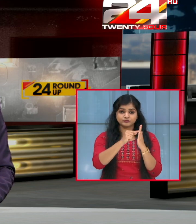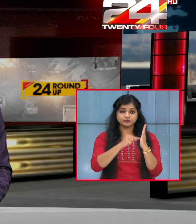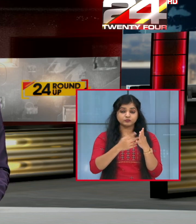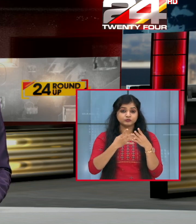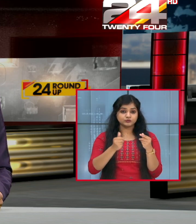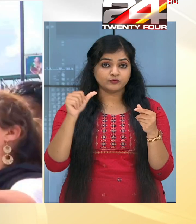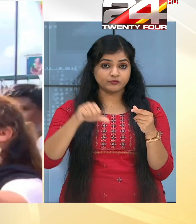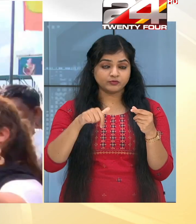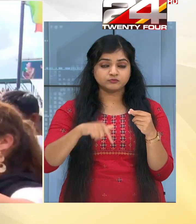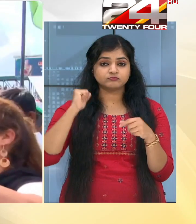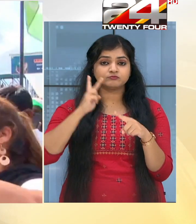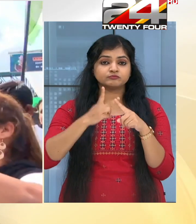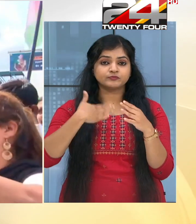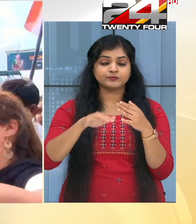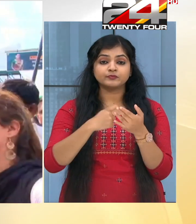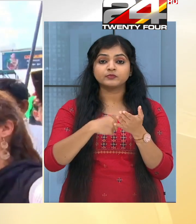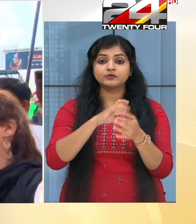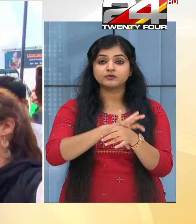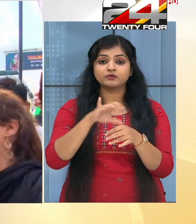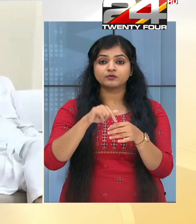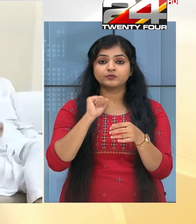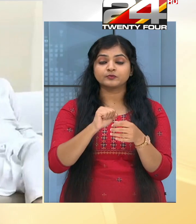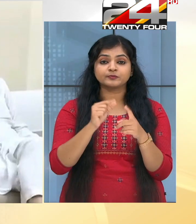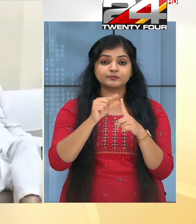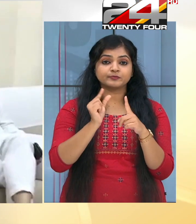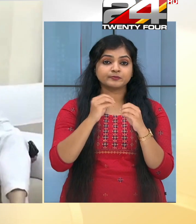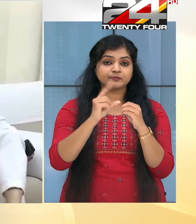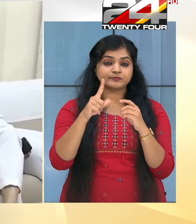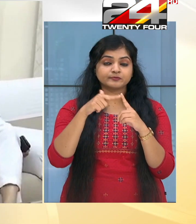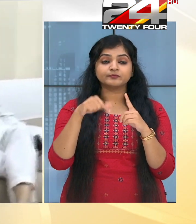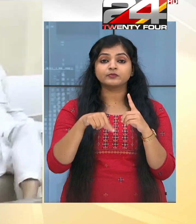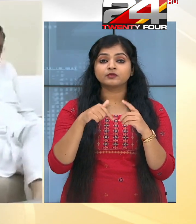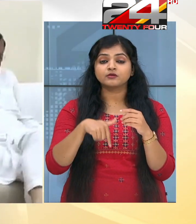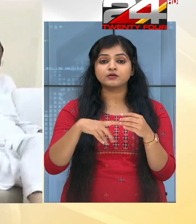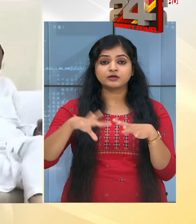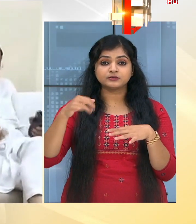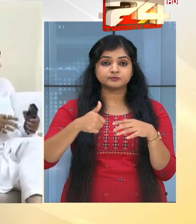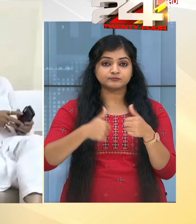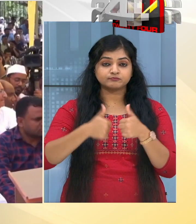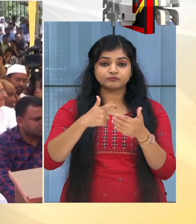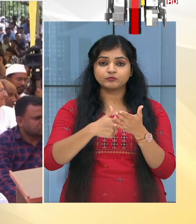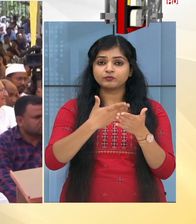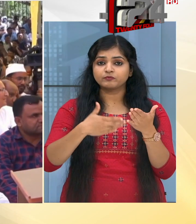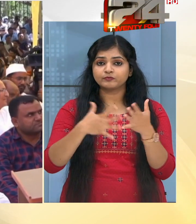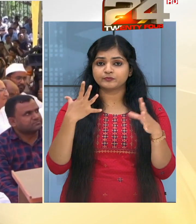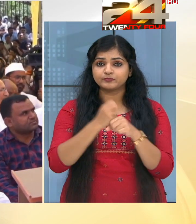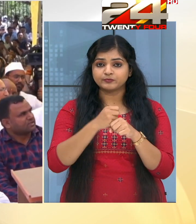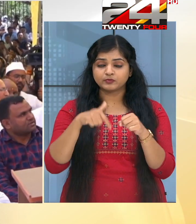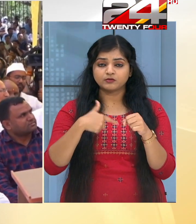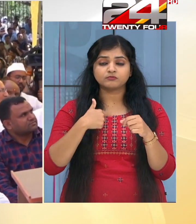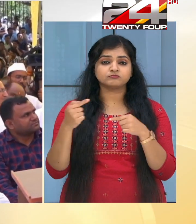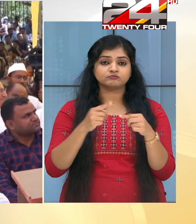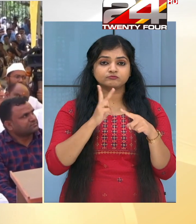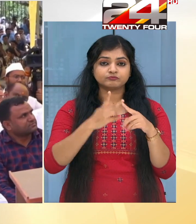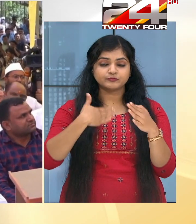പ്രക്ഷോഭം തുടരുമെന്നാണ് മുന്നറിയിപ്പ്. രാജസ്ഥാൻ പബ്ലിക് സർവീസ് കമ്മീഷന്റെ ചോദ്യപേപ്പർ ചോർച്ചയിൽ നടപടി വേണം. അഴിമതിക്കെതിരായ പോരാട്ടത്തിൽ വിട്ടുവീഴ്ചയില്ലെന്നും സച്ചിൻ